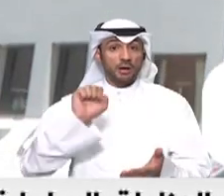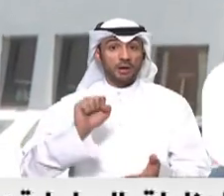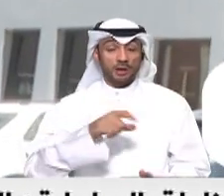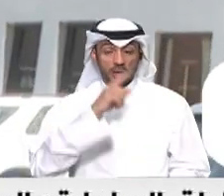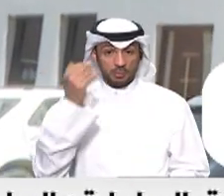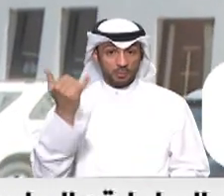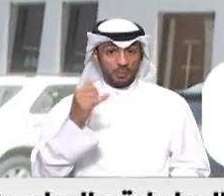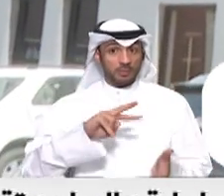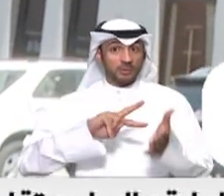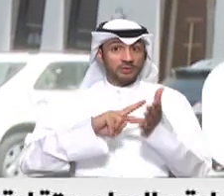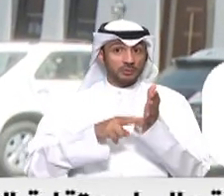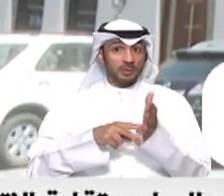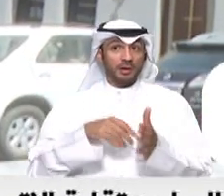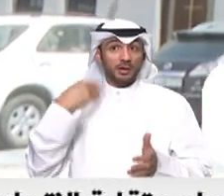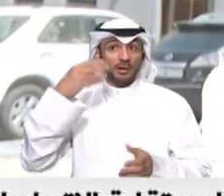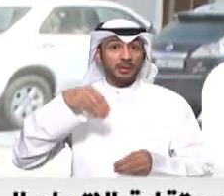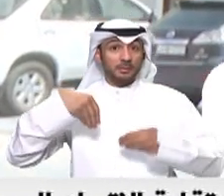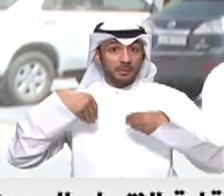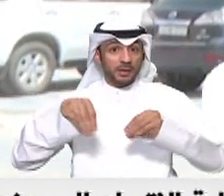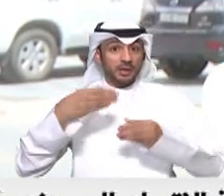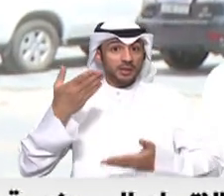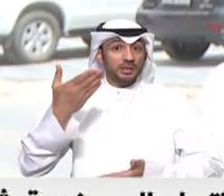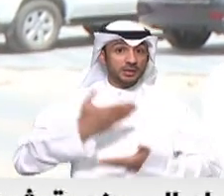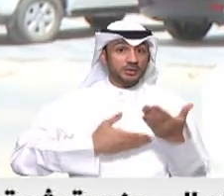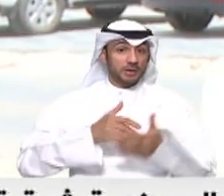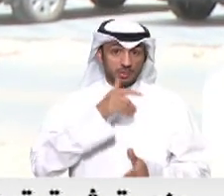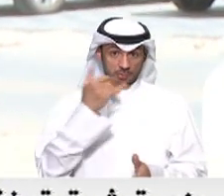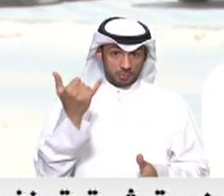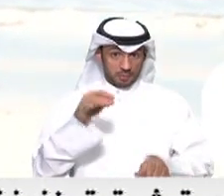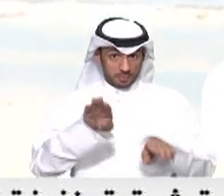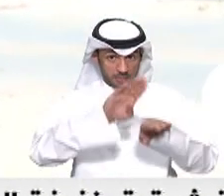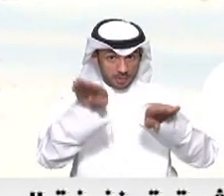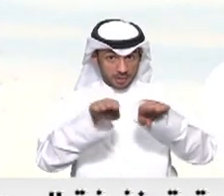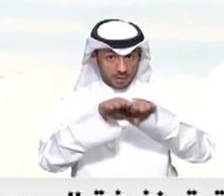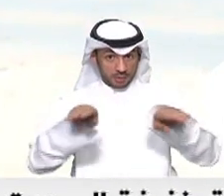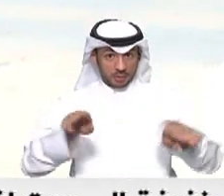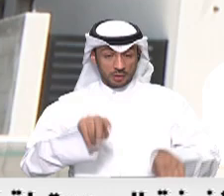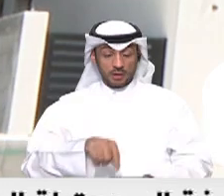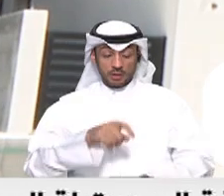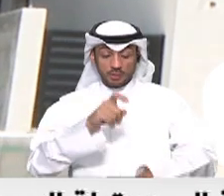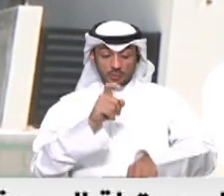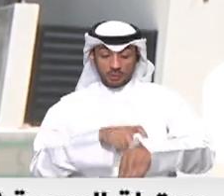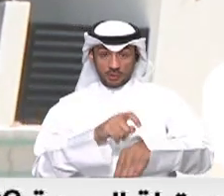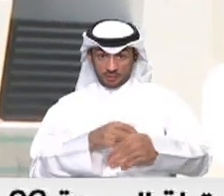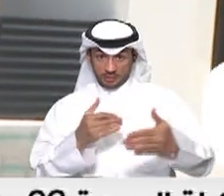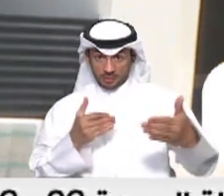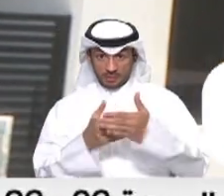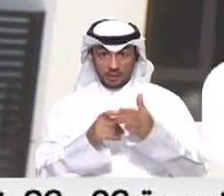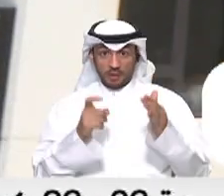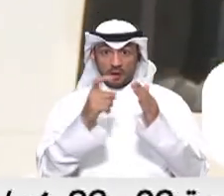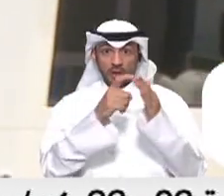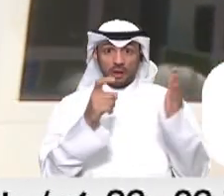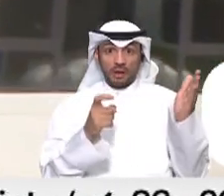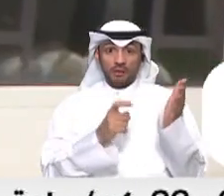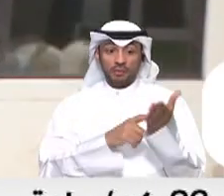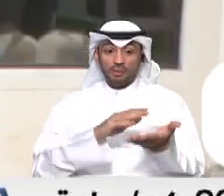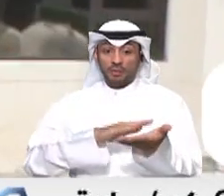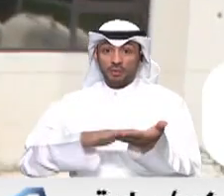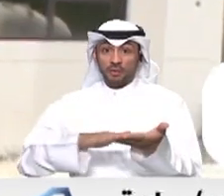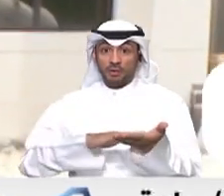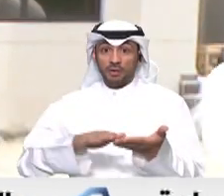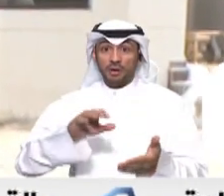الاستثمار والتجاره وحتى تكون هناك عداله بدا العد التنازلي لدخول قانون احتكار الاراضي حيز